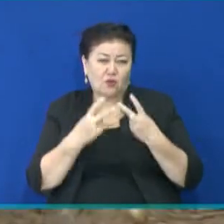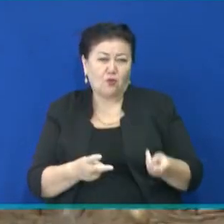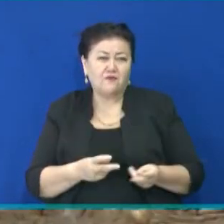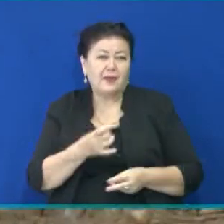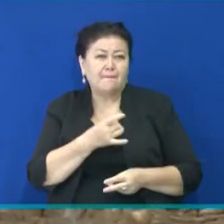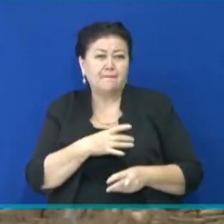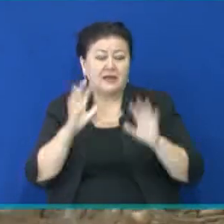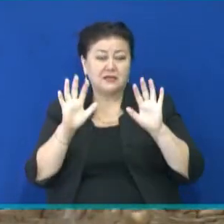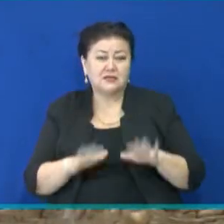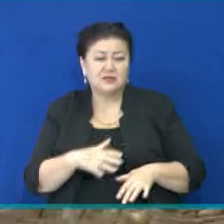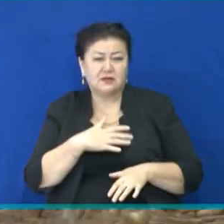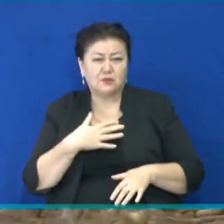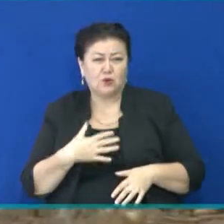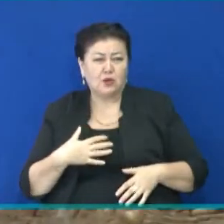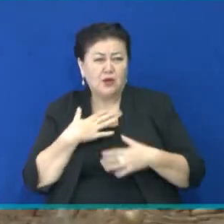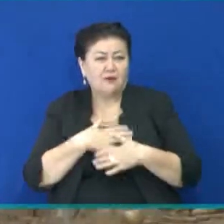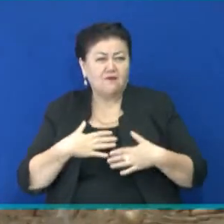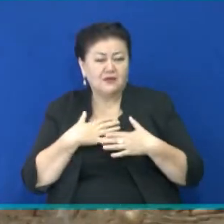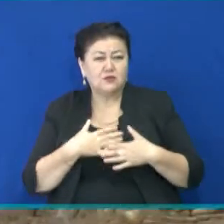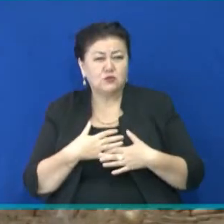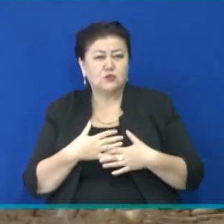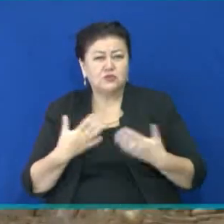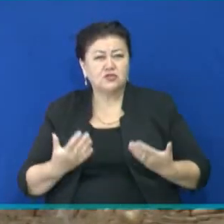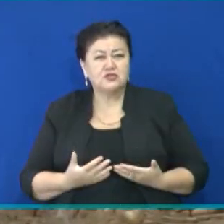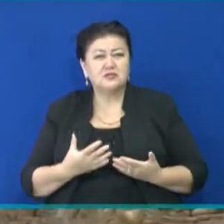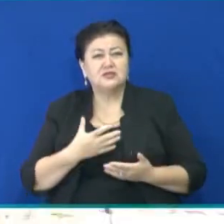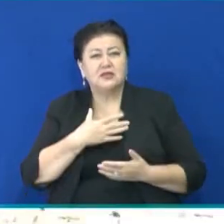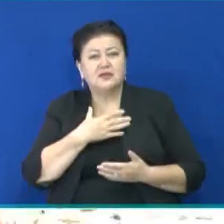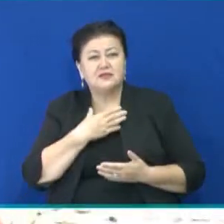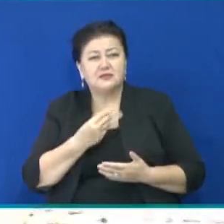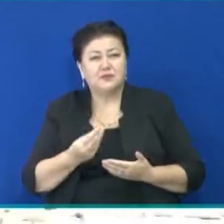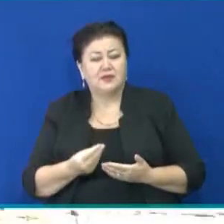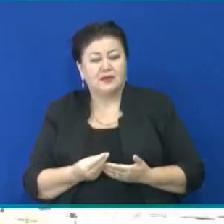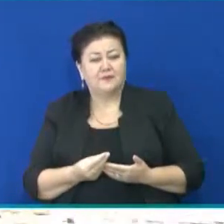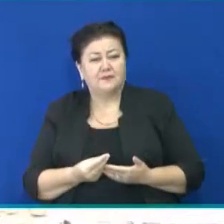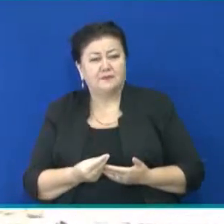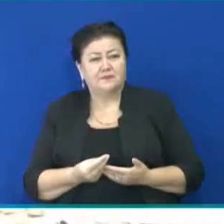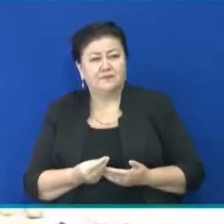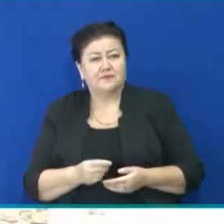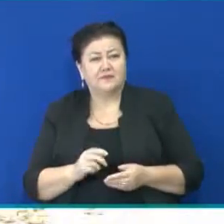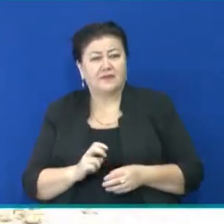тұрғындарын көптен бері алаңдатып келетін өзекті мәселелердің біріне айналған.